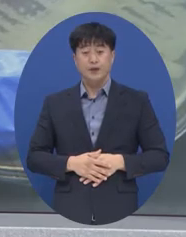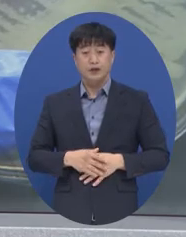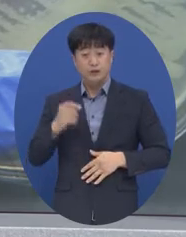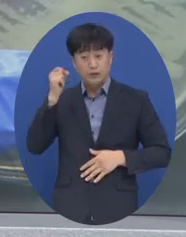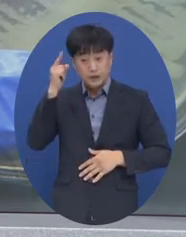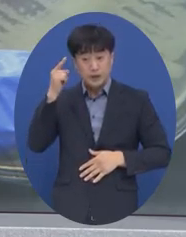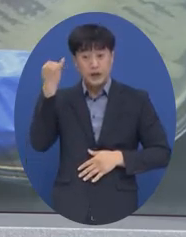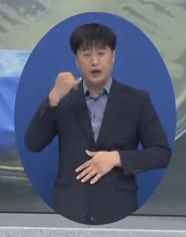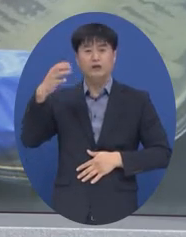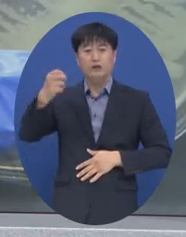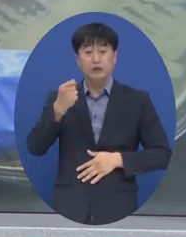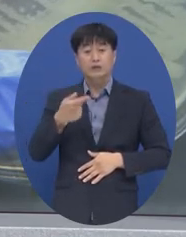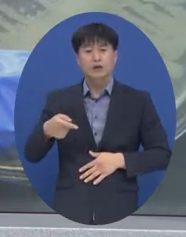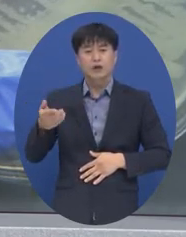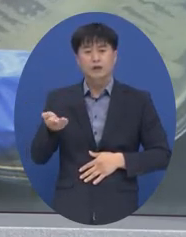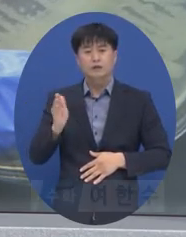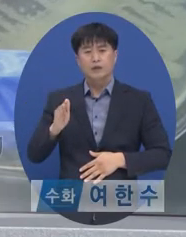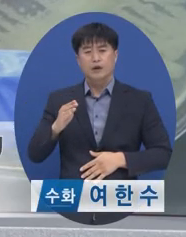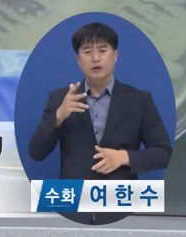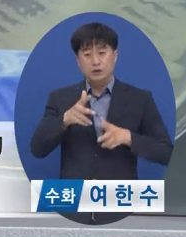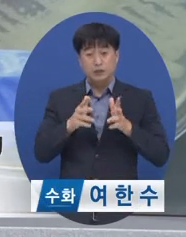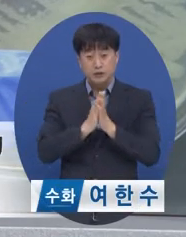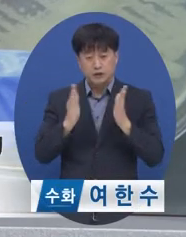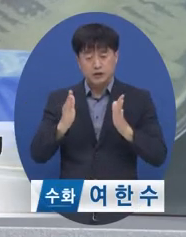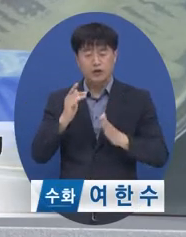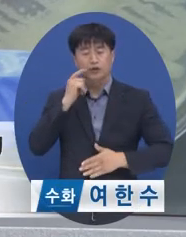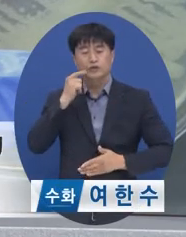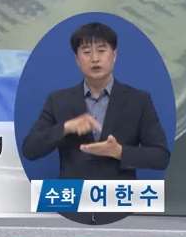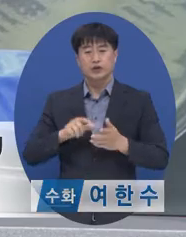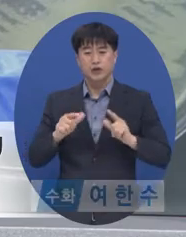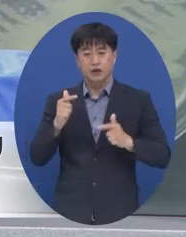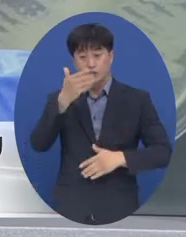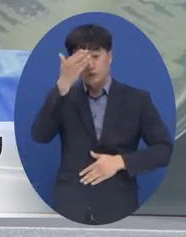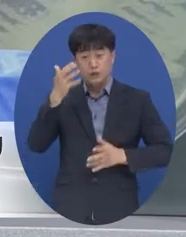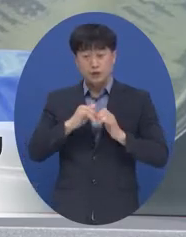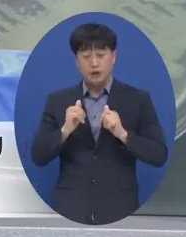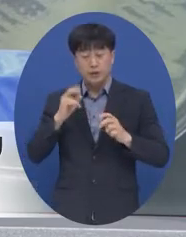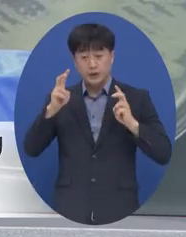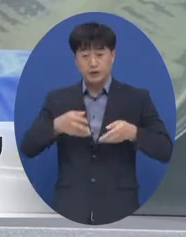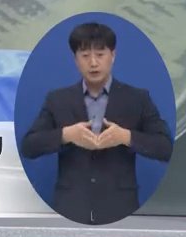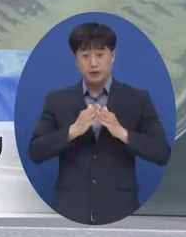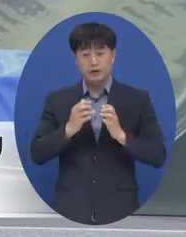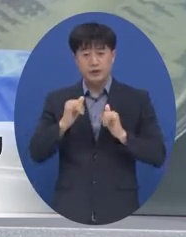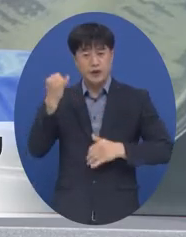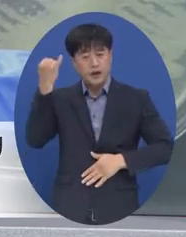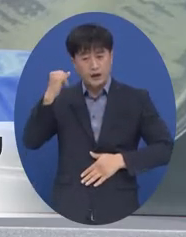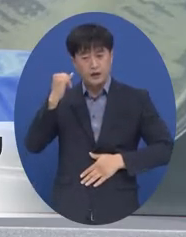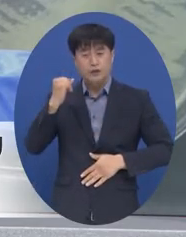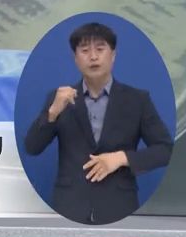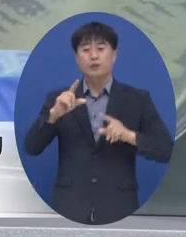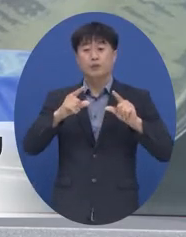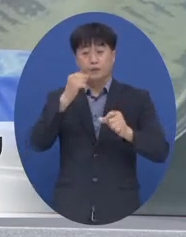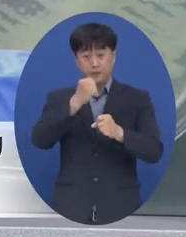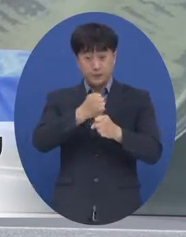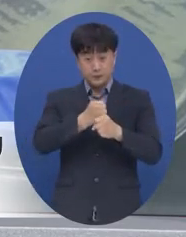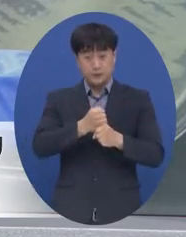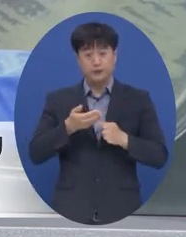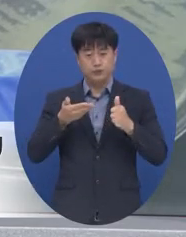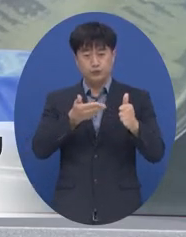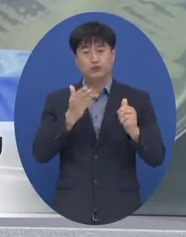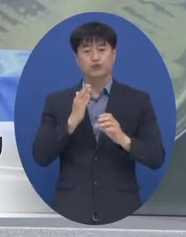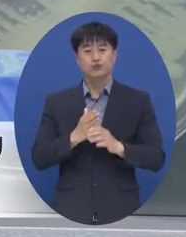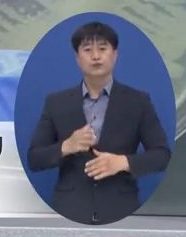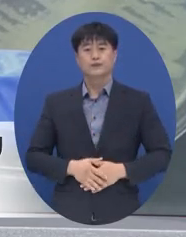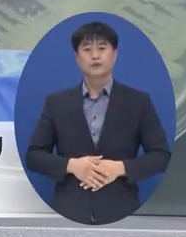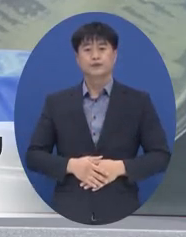번뜩이는 아이디어가 있어도 사업하는 것은 쉽지 않은데요. 경기도는 청년 창업가들을 지원해 아이디어를 현실로 만들고 있습니다. 김태희